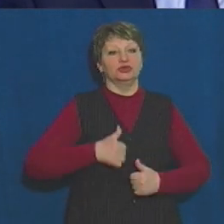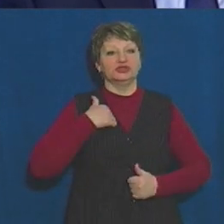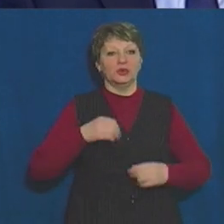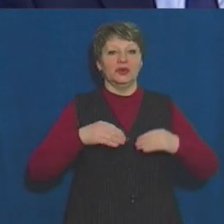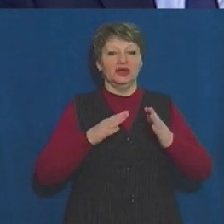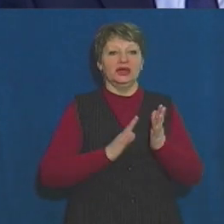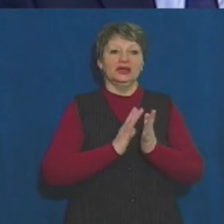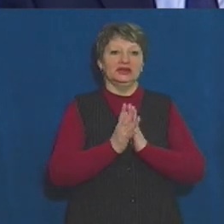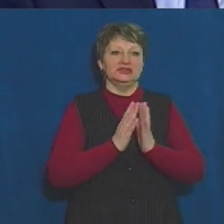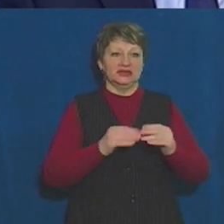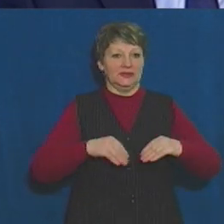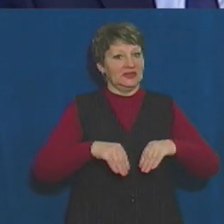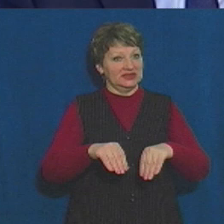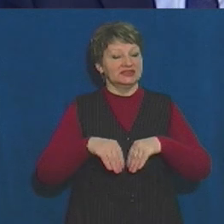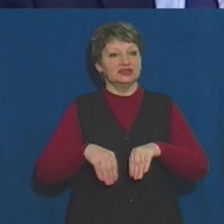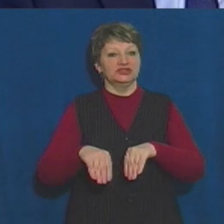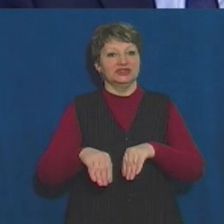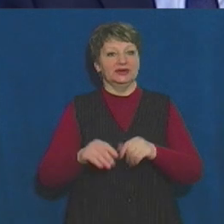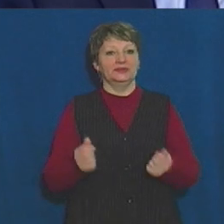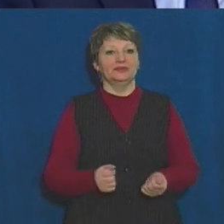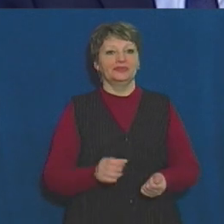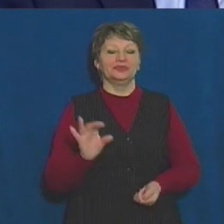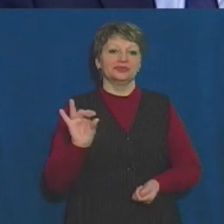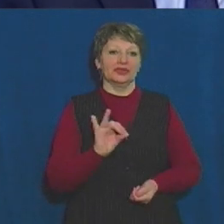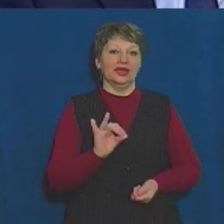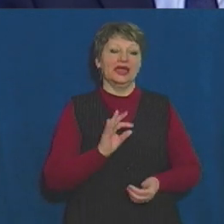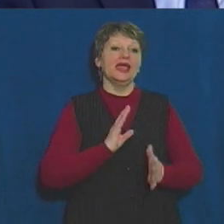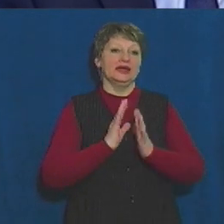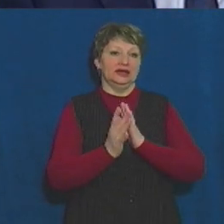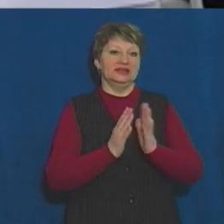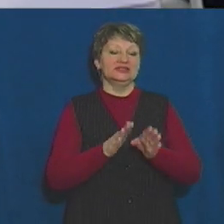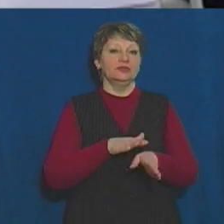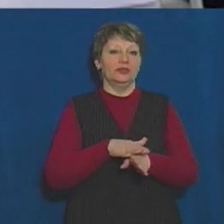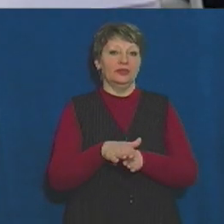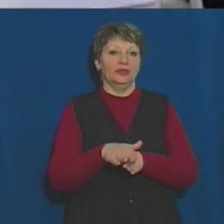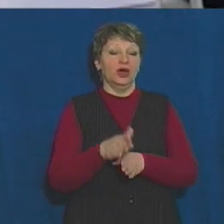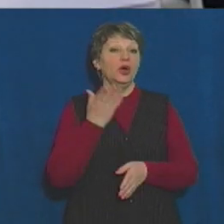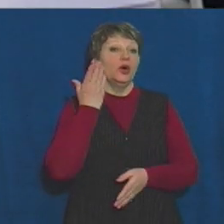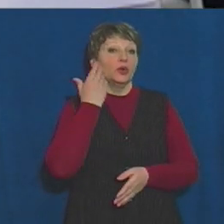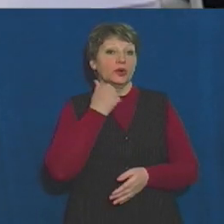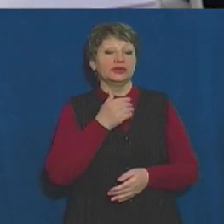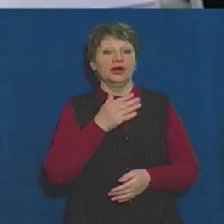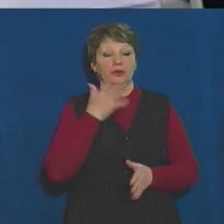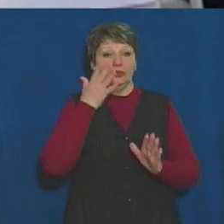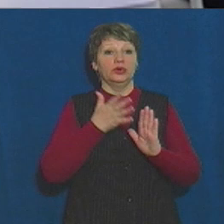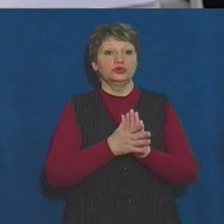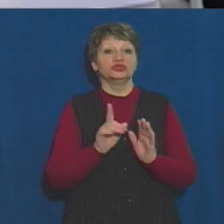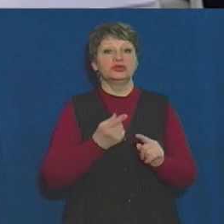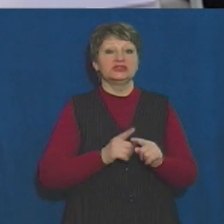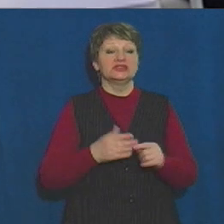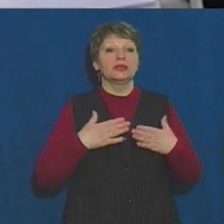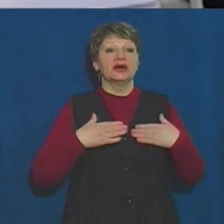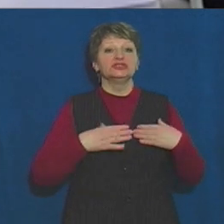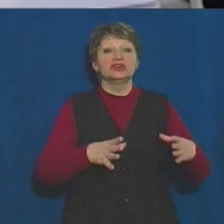І в тому числі і лісу, як такого. Так що, коли ми поймемо, що це наша спільна мета, не тільки